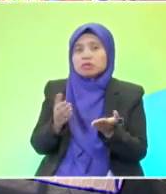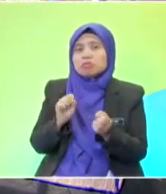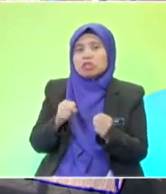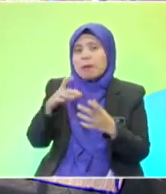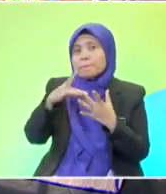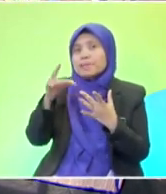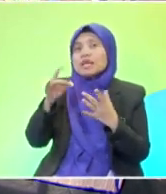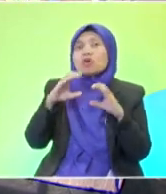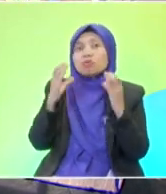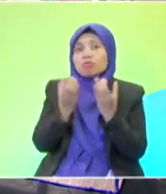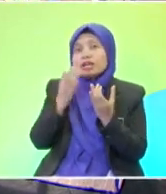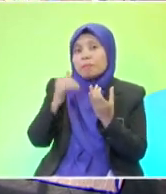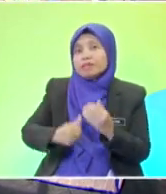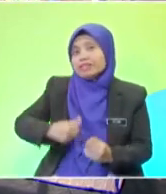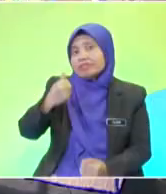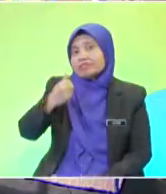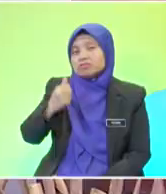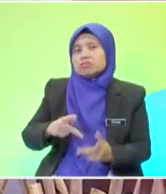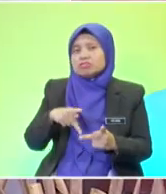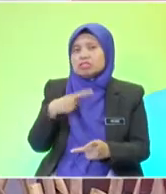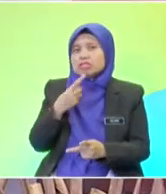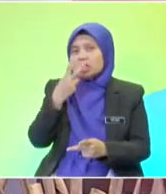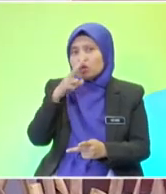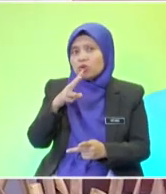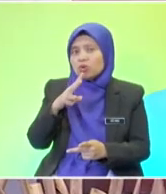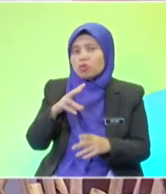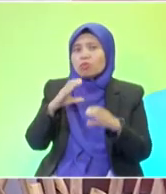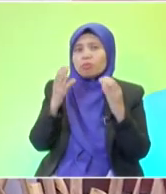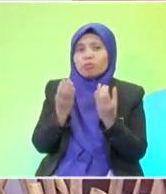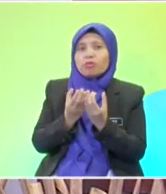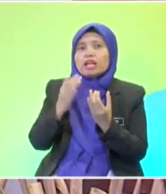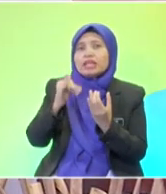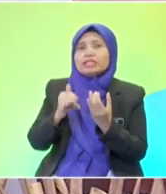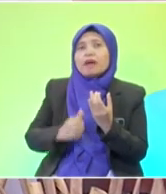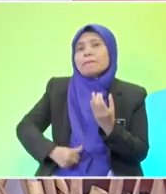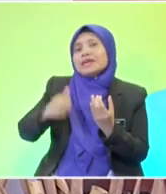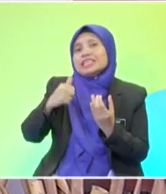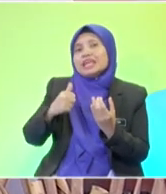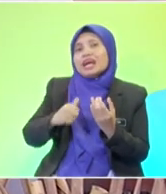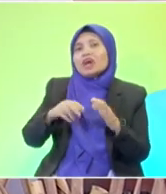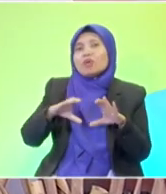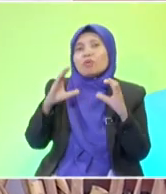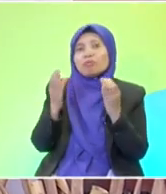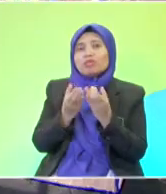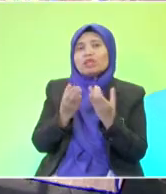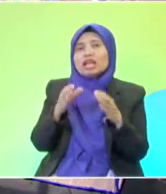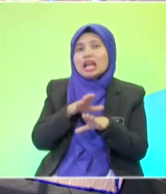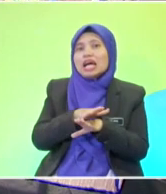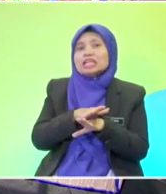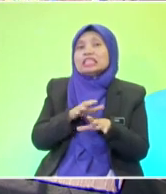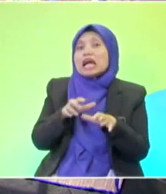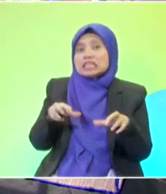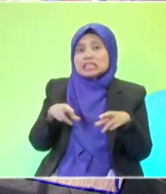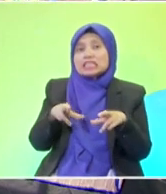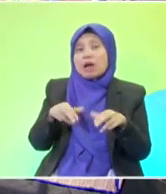yang menang kuburan ketamlah yang menang nampaknya kumpulan kata menang kali ini